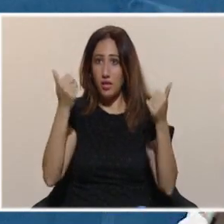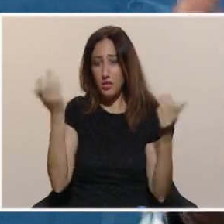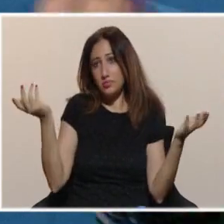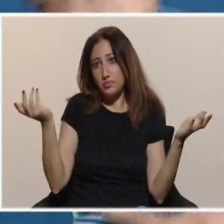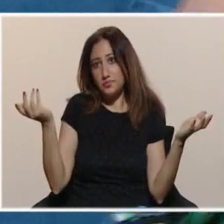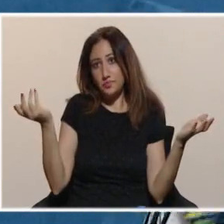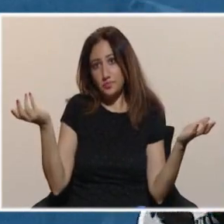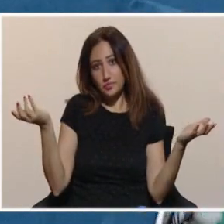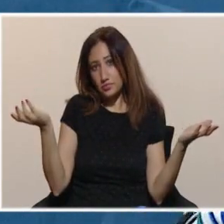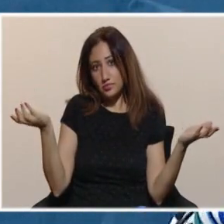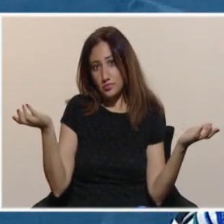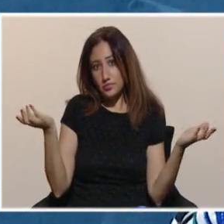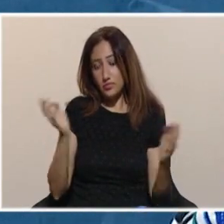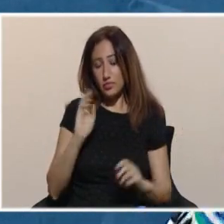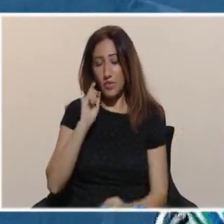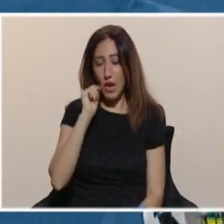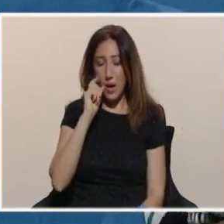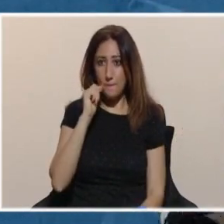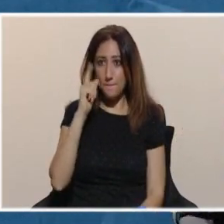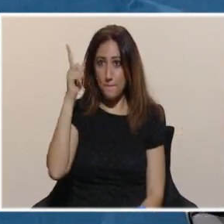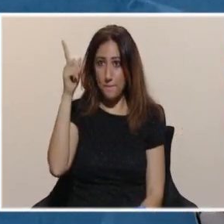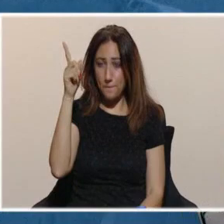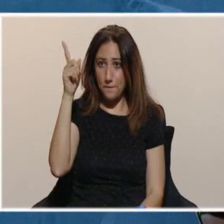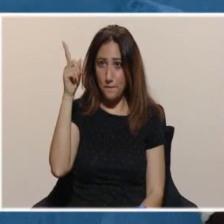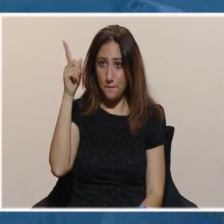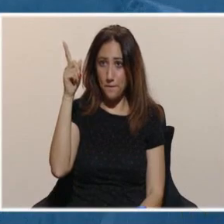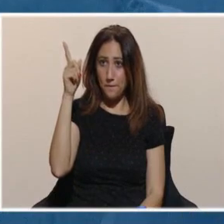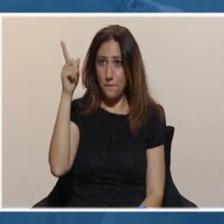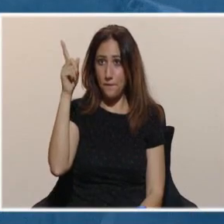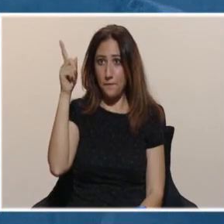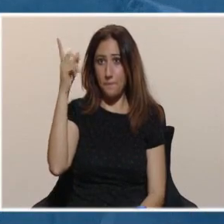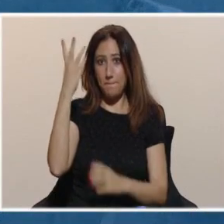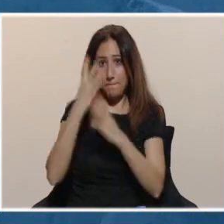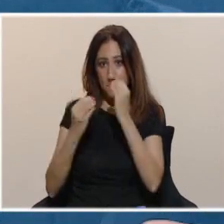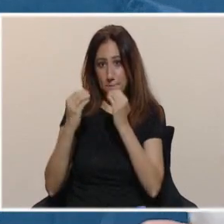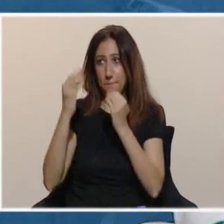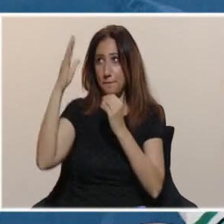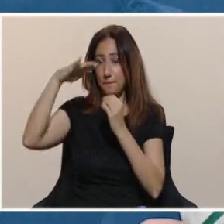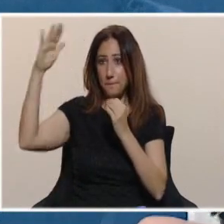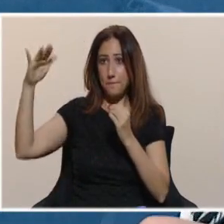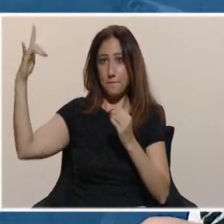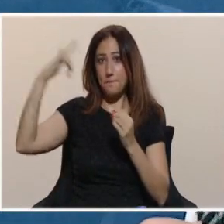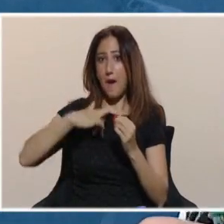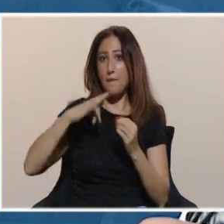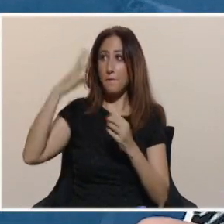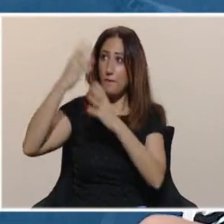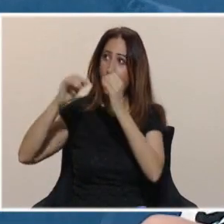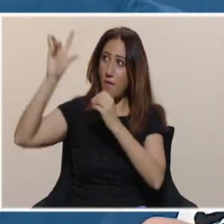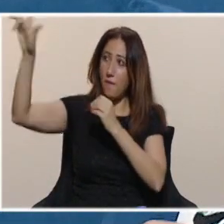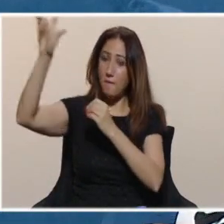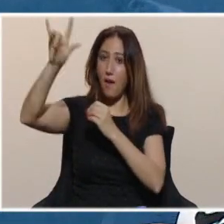يعني انا مثلا بحس ان ابويا بيحب اخواتي اللي من مراته التانية اكتر مني بكتير. انا